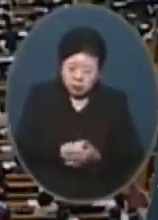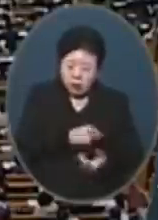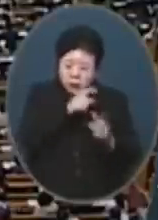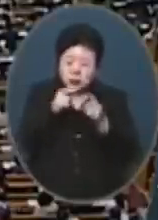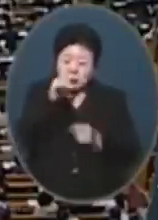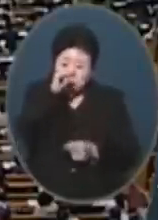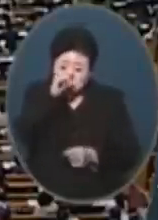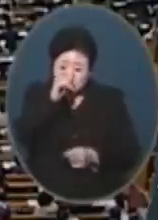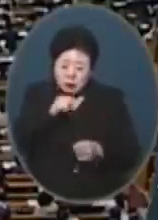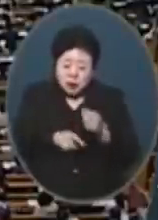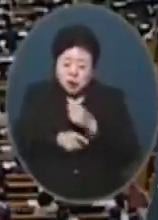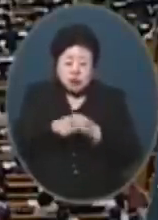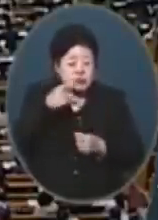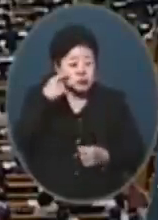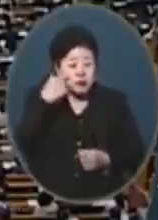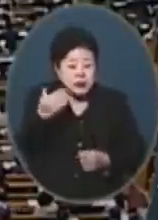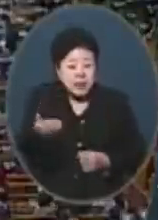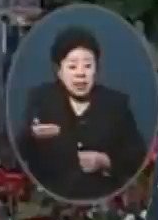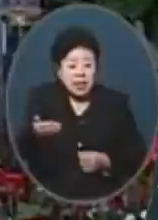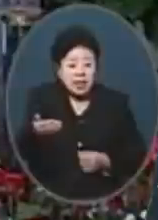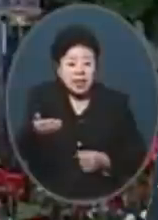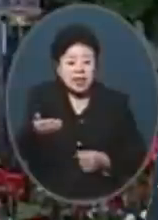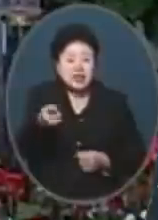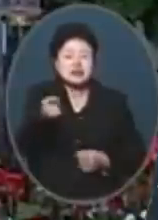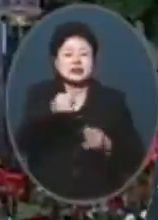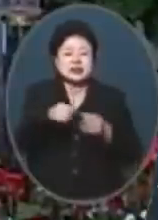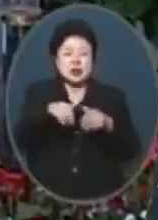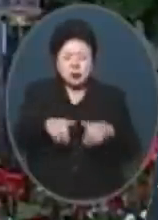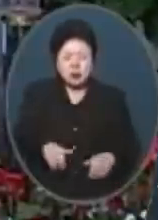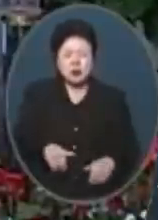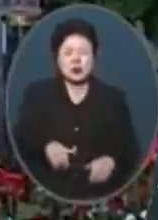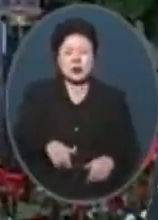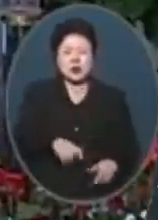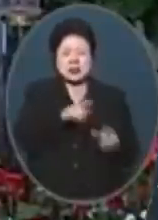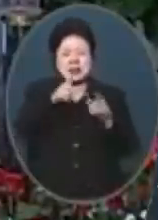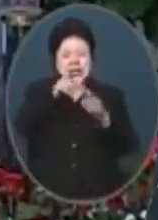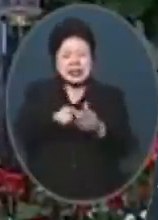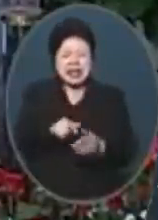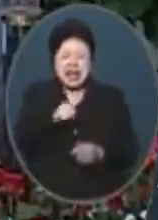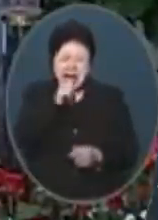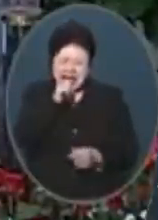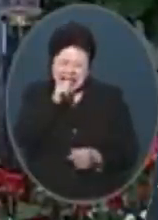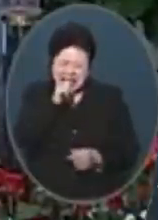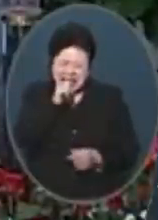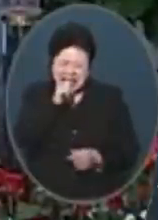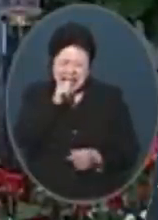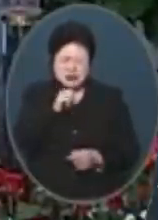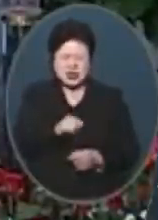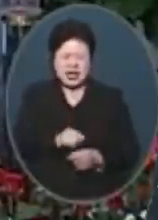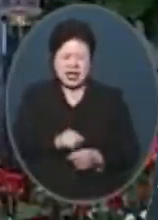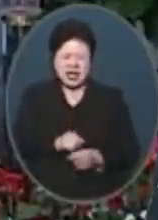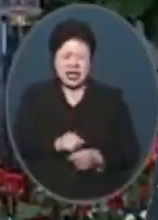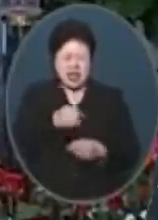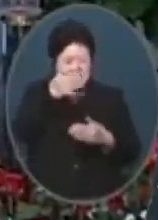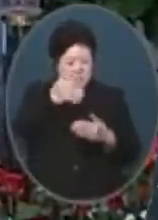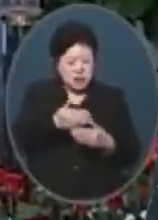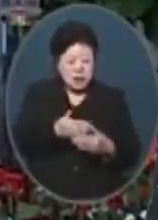사는데 그 이유를 물으니까 그들은 포로가 되어서 가시철망